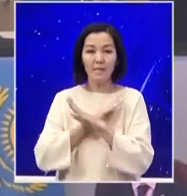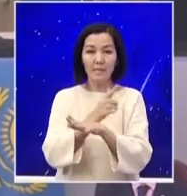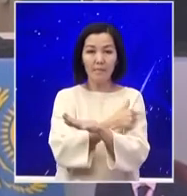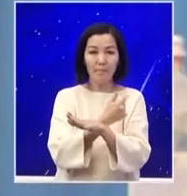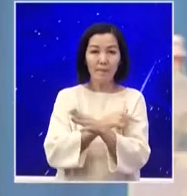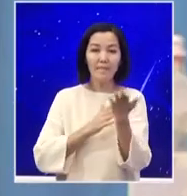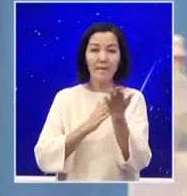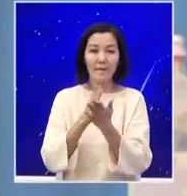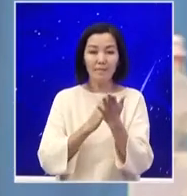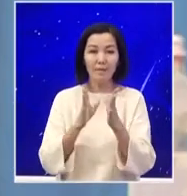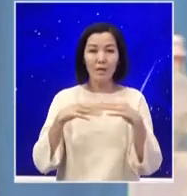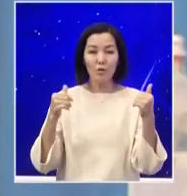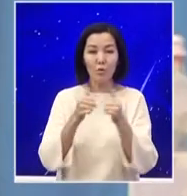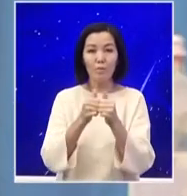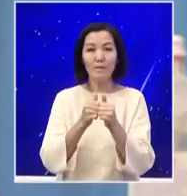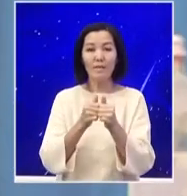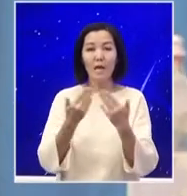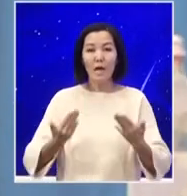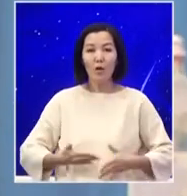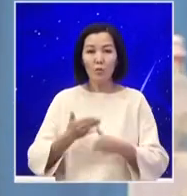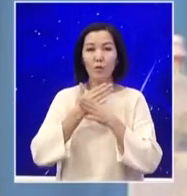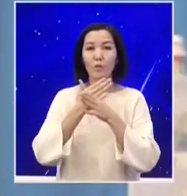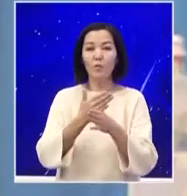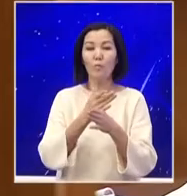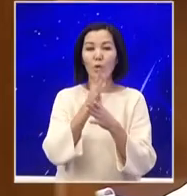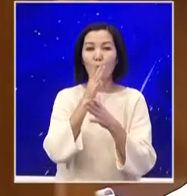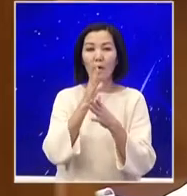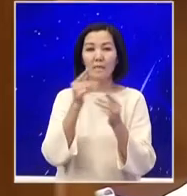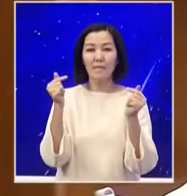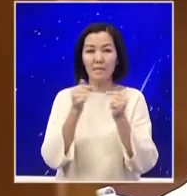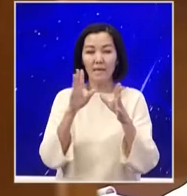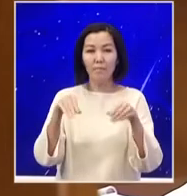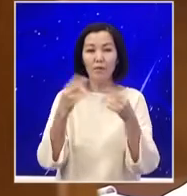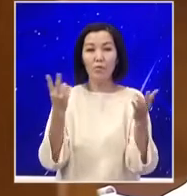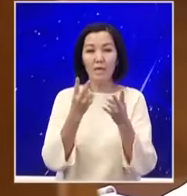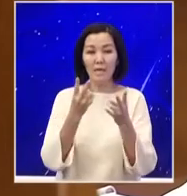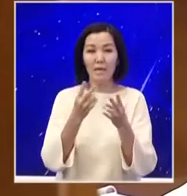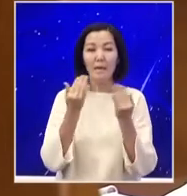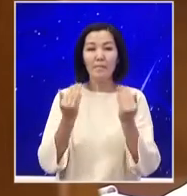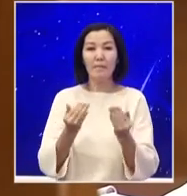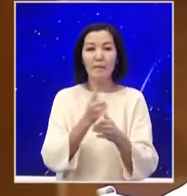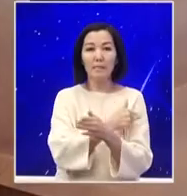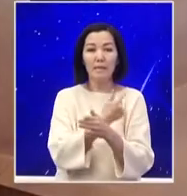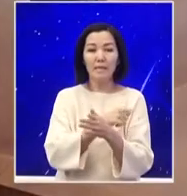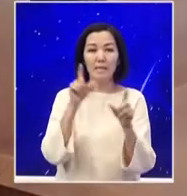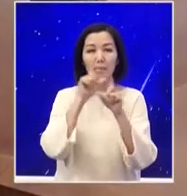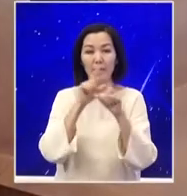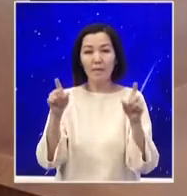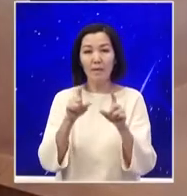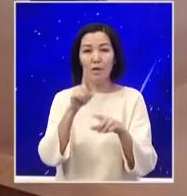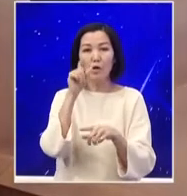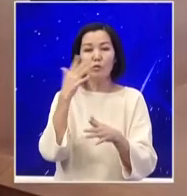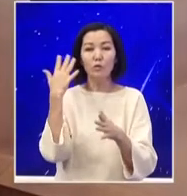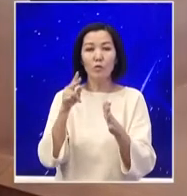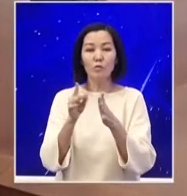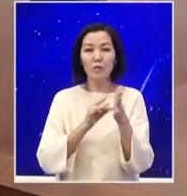медицина қызметкерлерінің отбасыларына әлеуметтік көмекті уақытылы беру қажет деді. Жалпы биыл өңірде медицина мекемелері 150